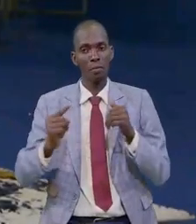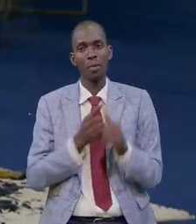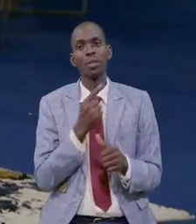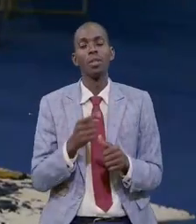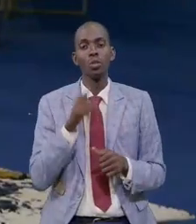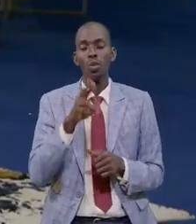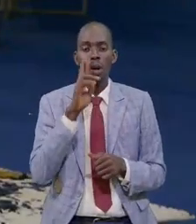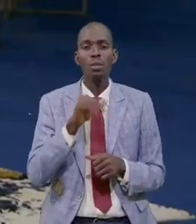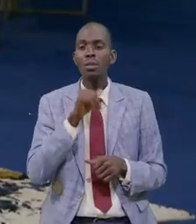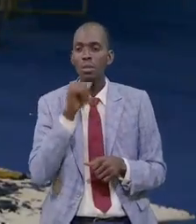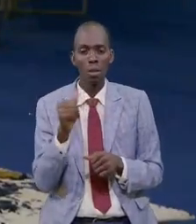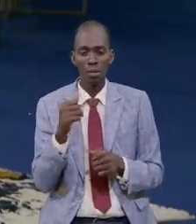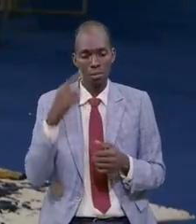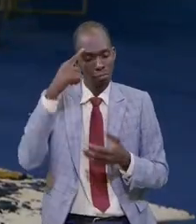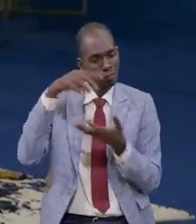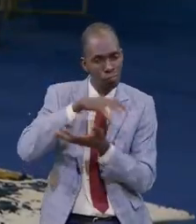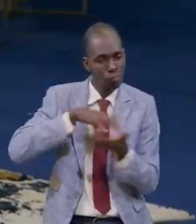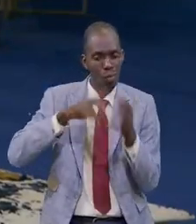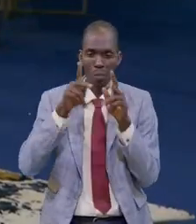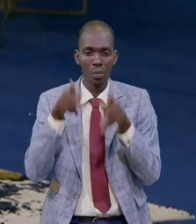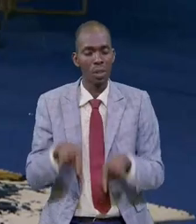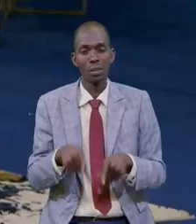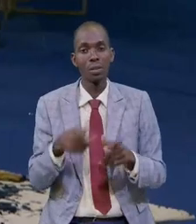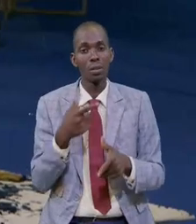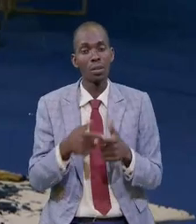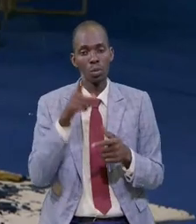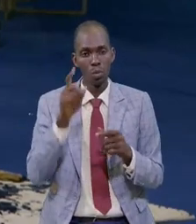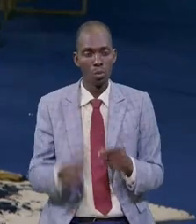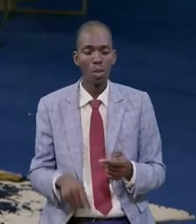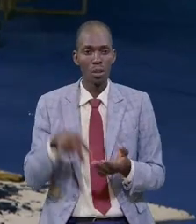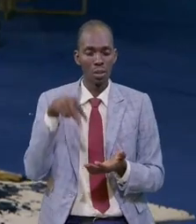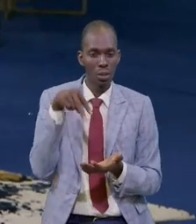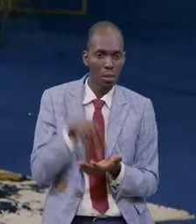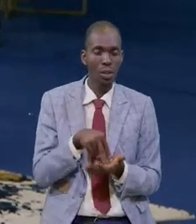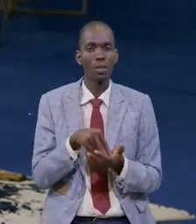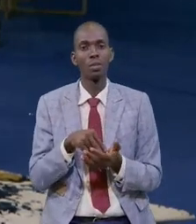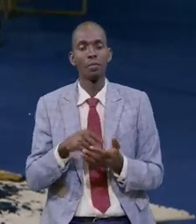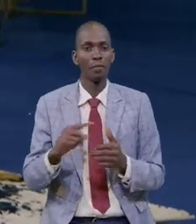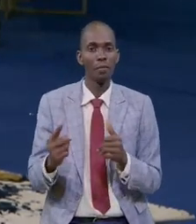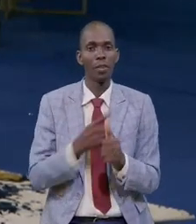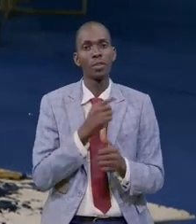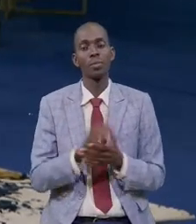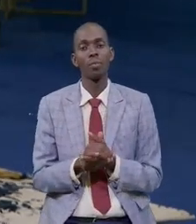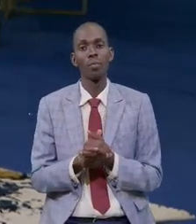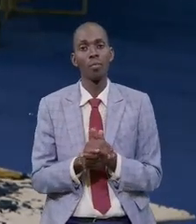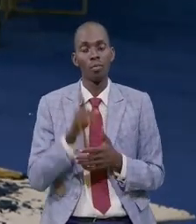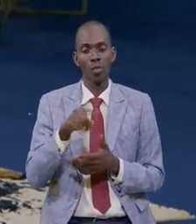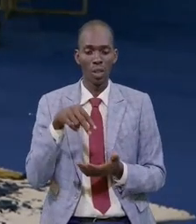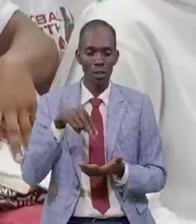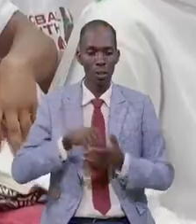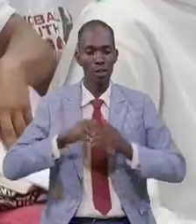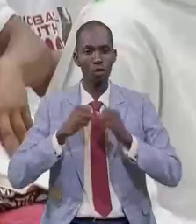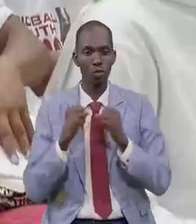est paralysé par l'indécision je tiens vous tenez